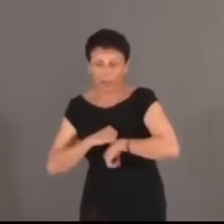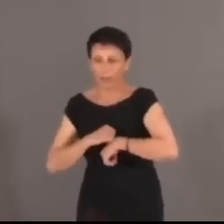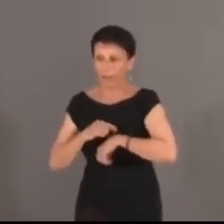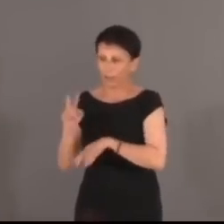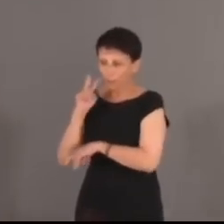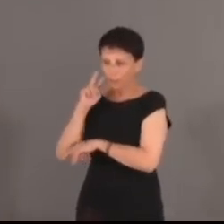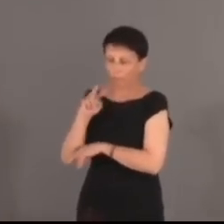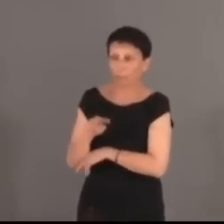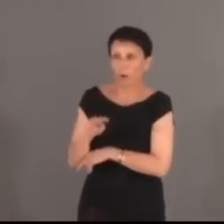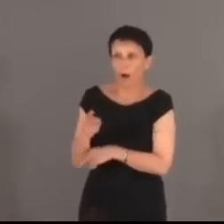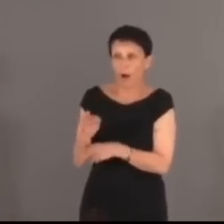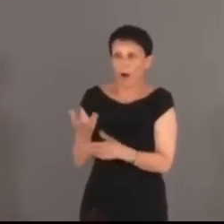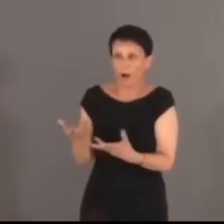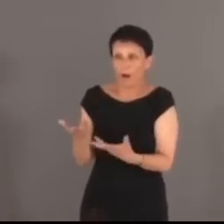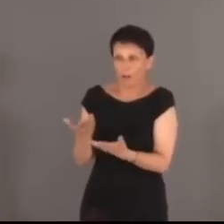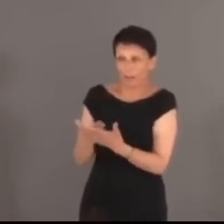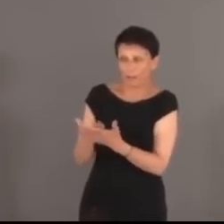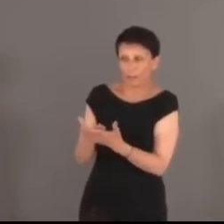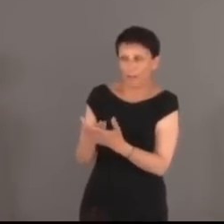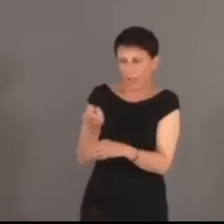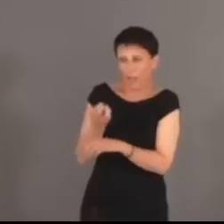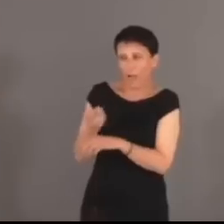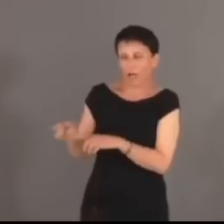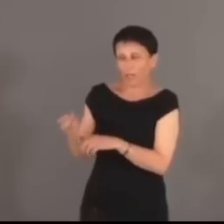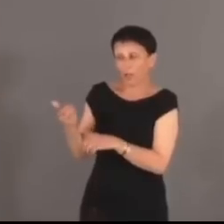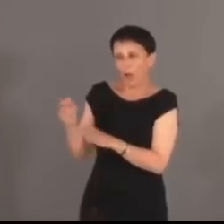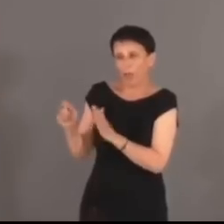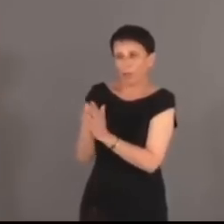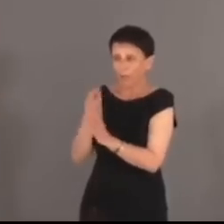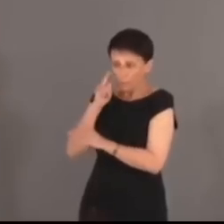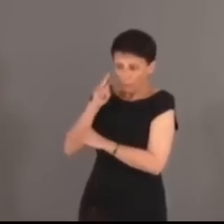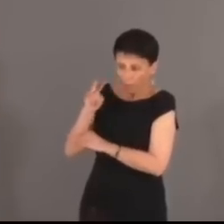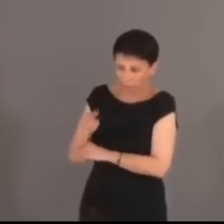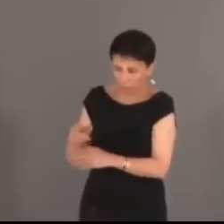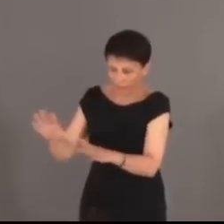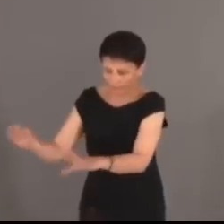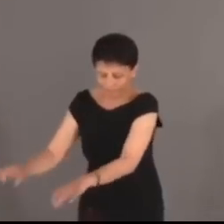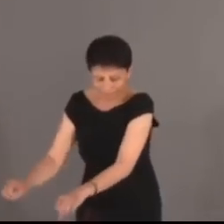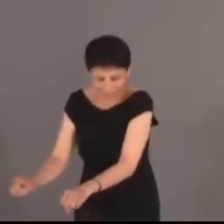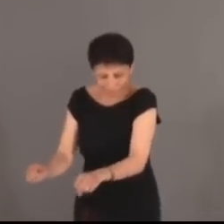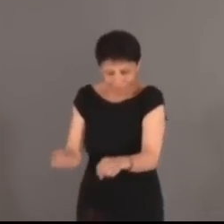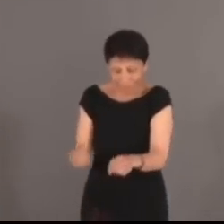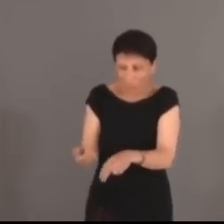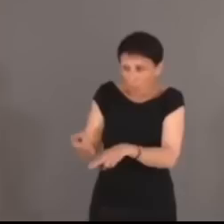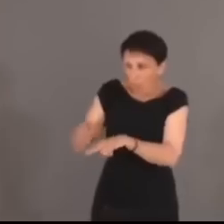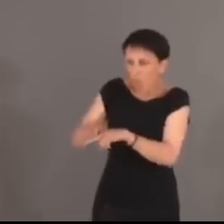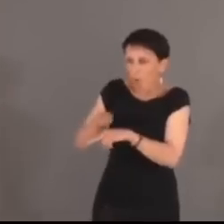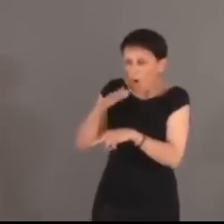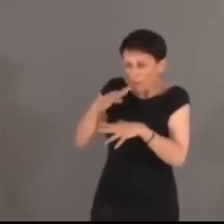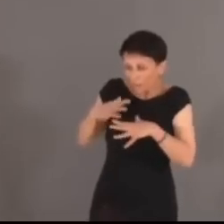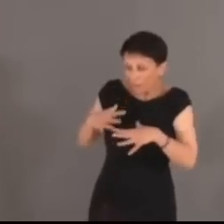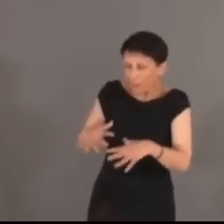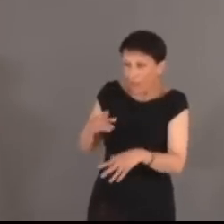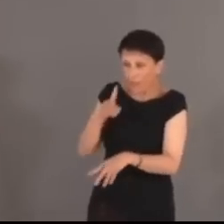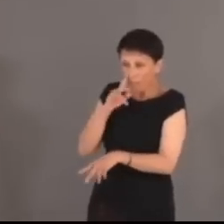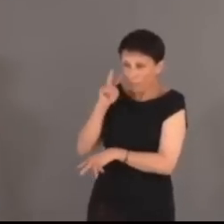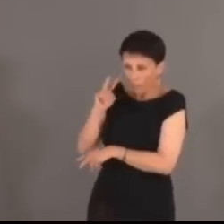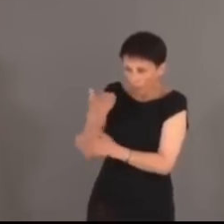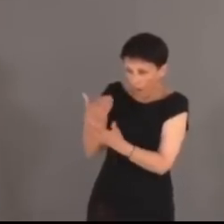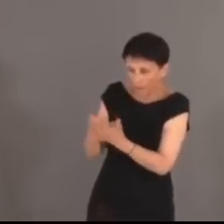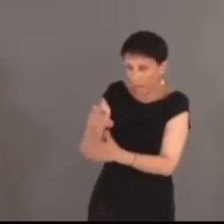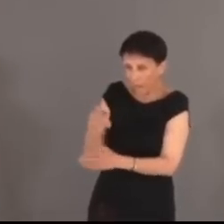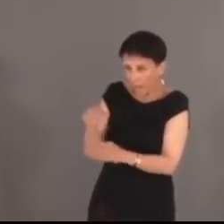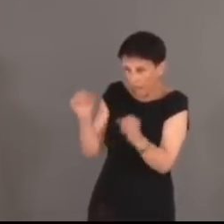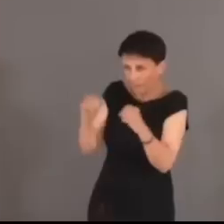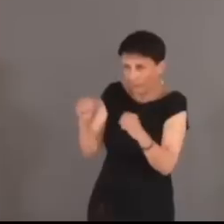il y a de forts risques pour qu'elle vienne un jour te ramasser dans un bain de sang. Monsieur le maire, mesdames et messieurs, je ne me